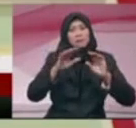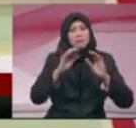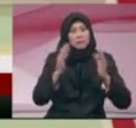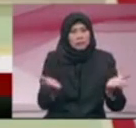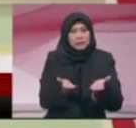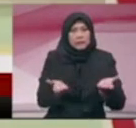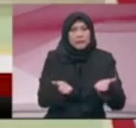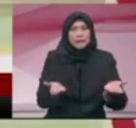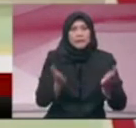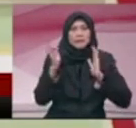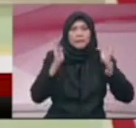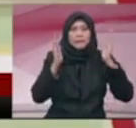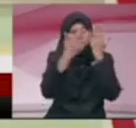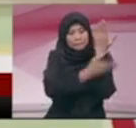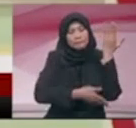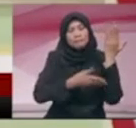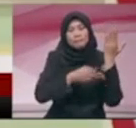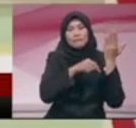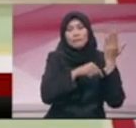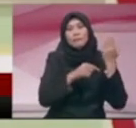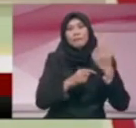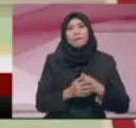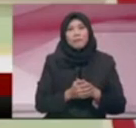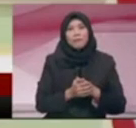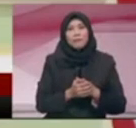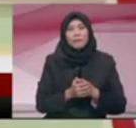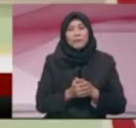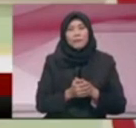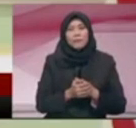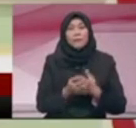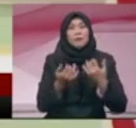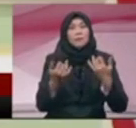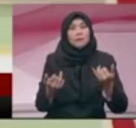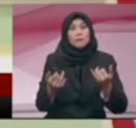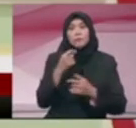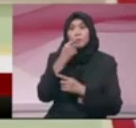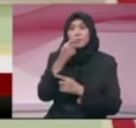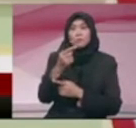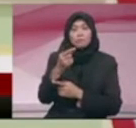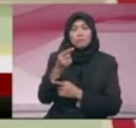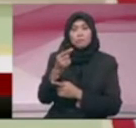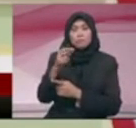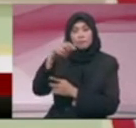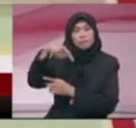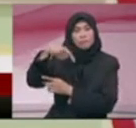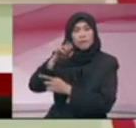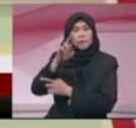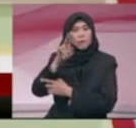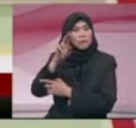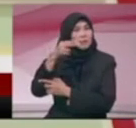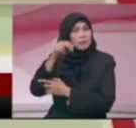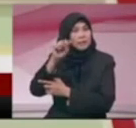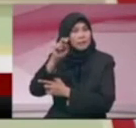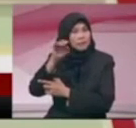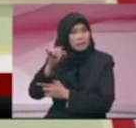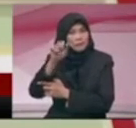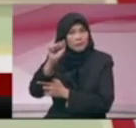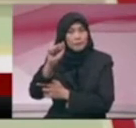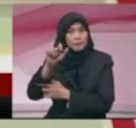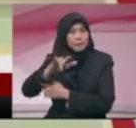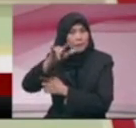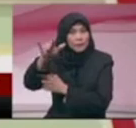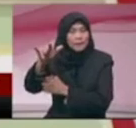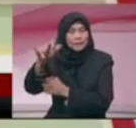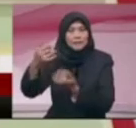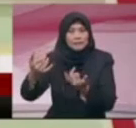sini. Jadi pihak Suruhanjaya Penerbangan diminta berbincang dengan